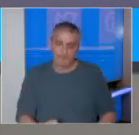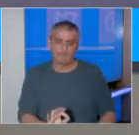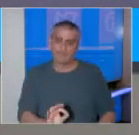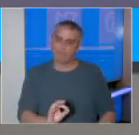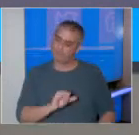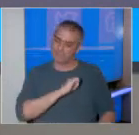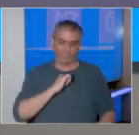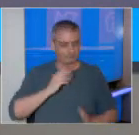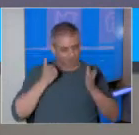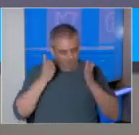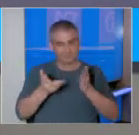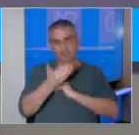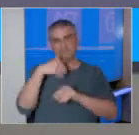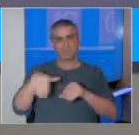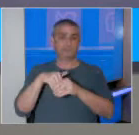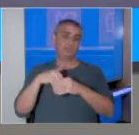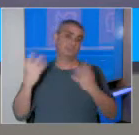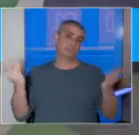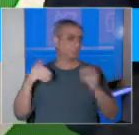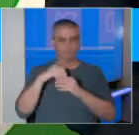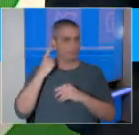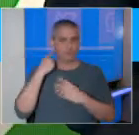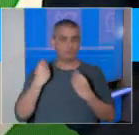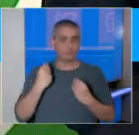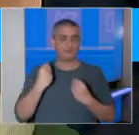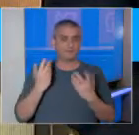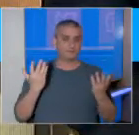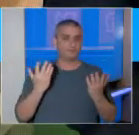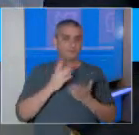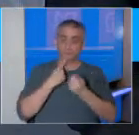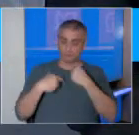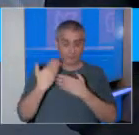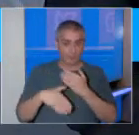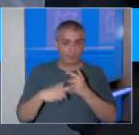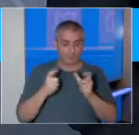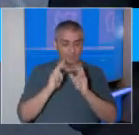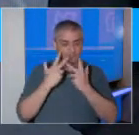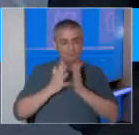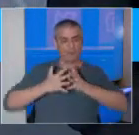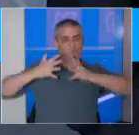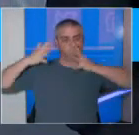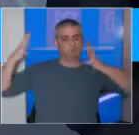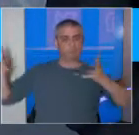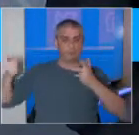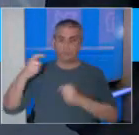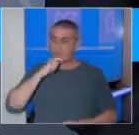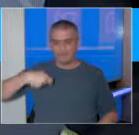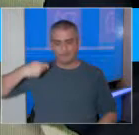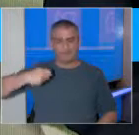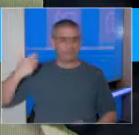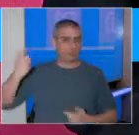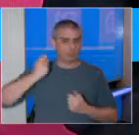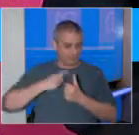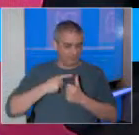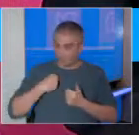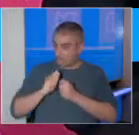את העצמאים לפני הסחירים, אולי לסחירים זה לא נשמע טוב, אבל בשנים האחרונות המגזר הציבורי התנפח מאוד, הפנסיות תקציביות,